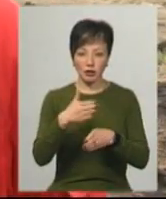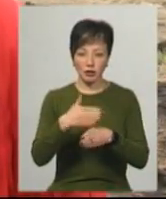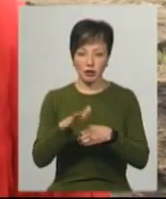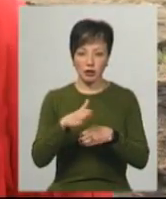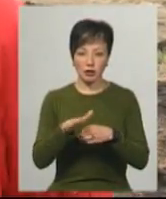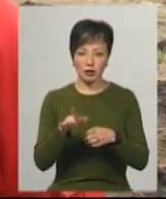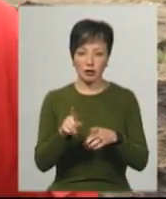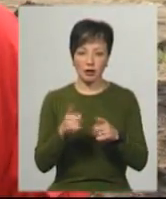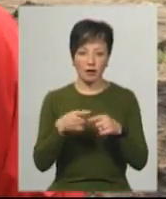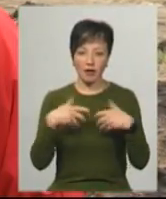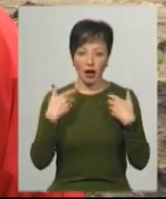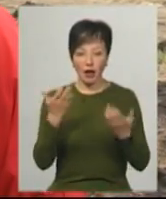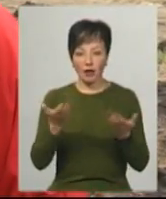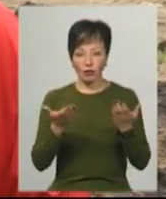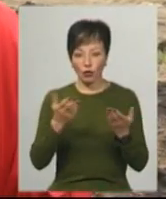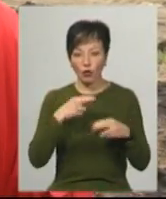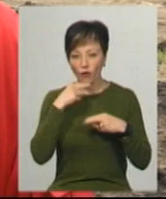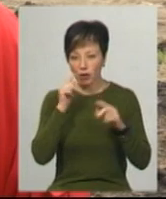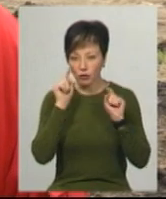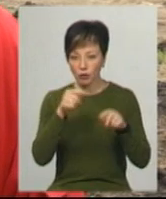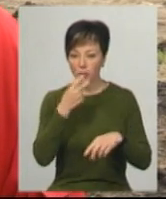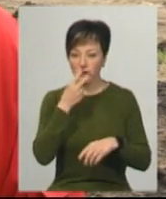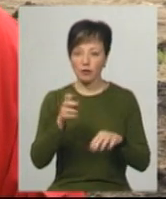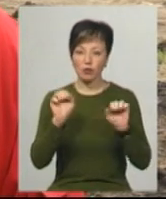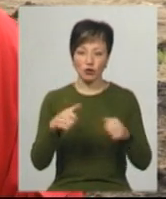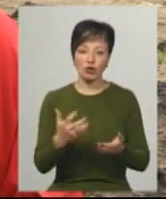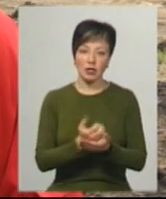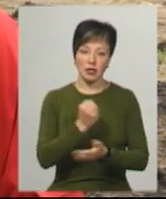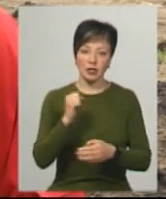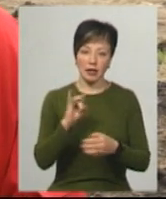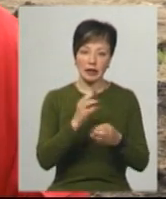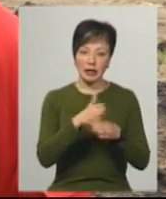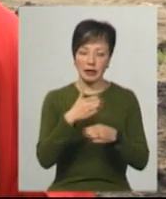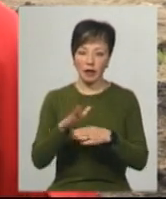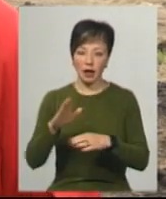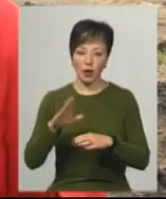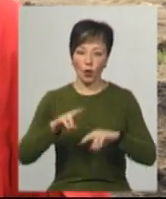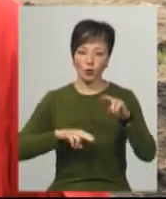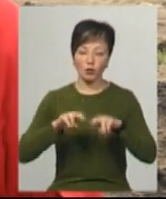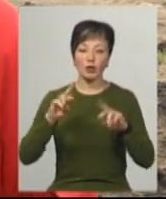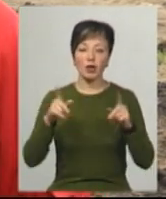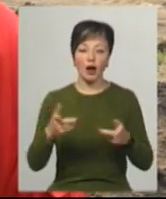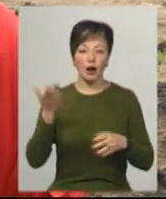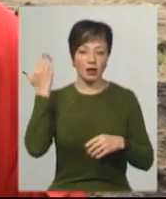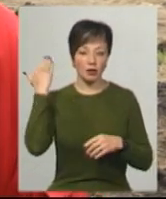погляд не зовсім виразних, але якщо уважно придивитися, можна знайти і деталі конструкції, як